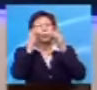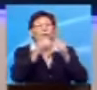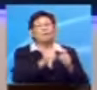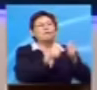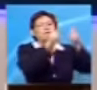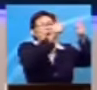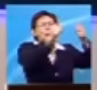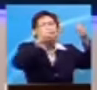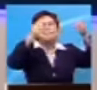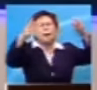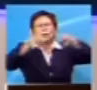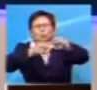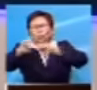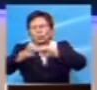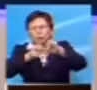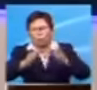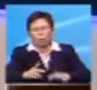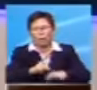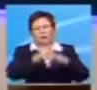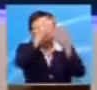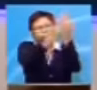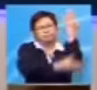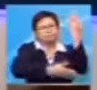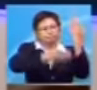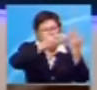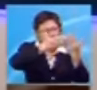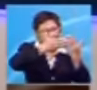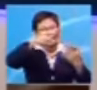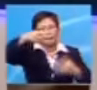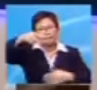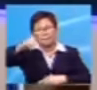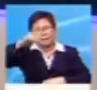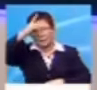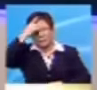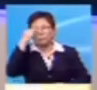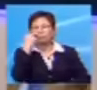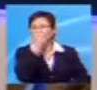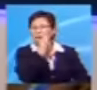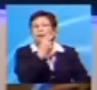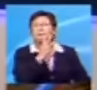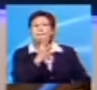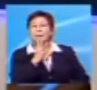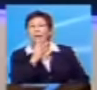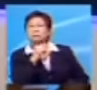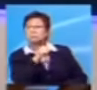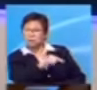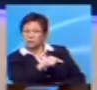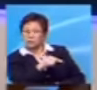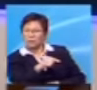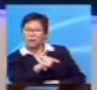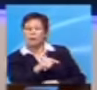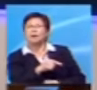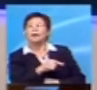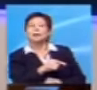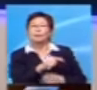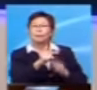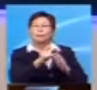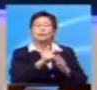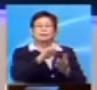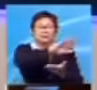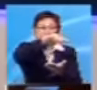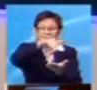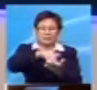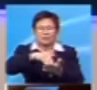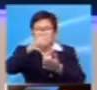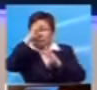lebih banyak Bandar keusahawanan di seluruh negara menurut Perdana Menteri Datuk Seri Najib Tun Razak ia akan dibangunkan sebagai H